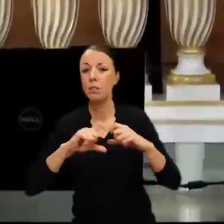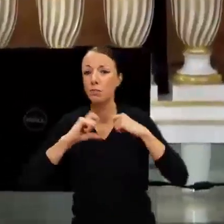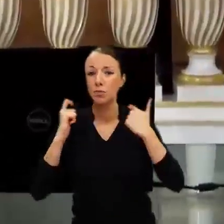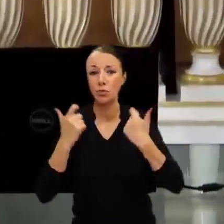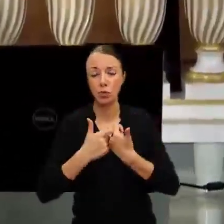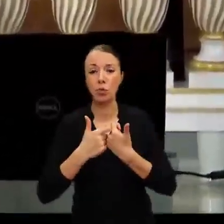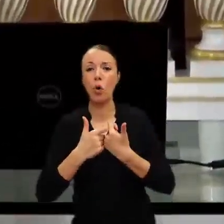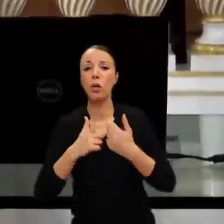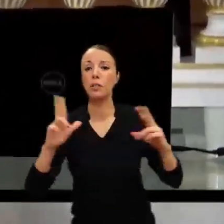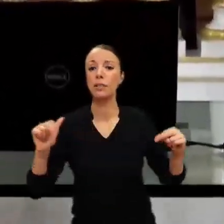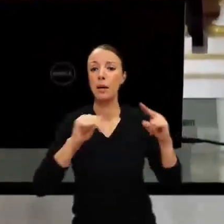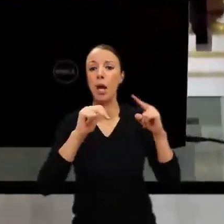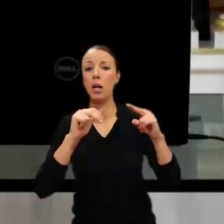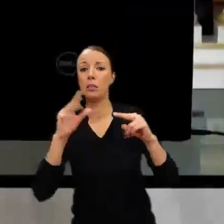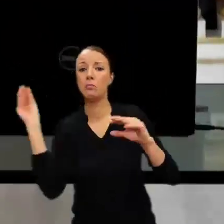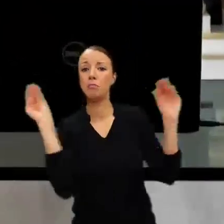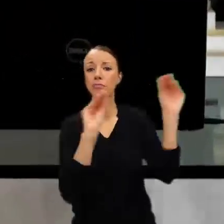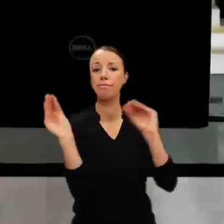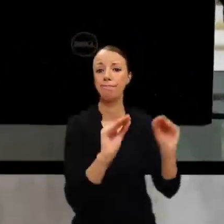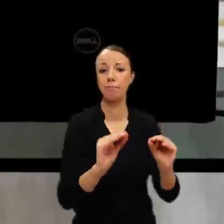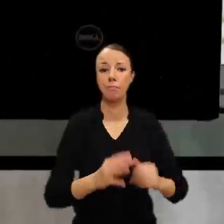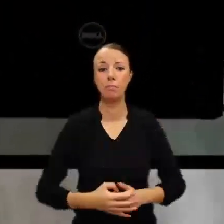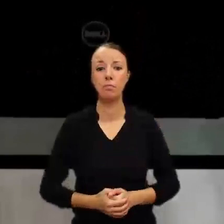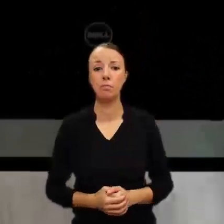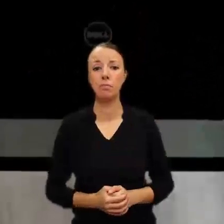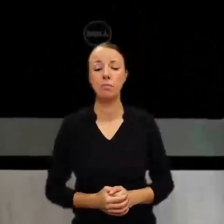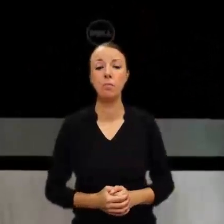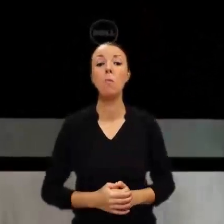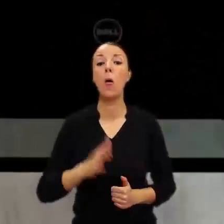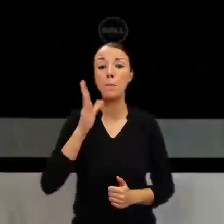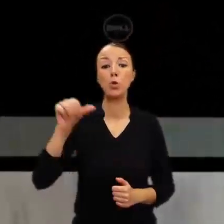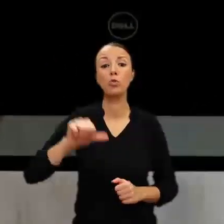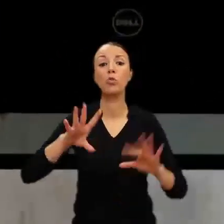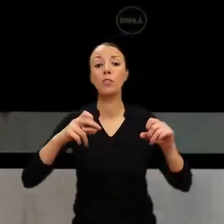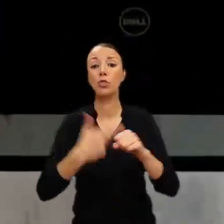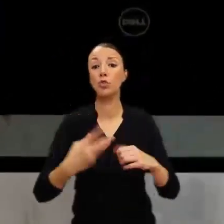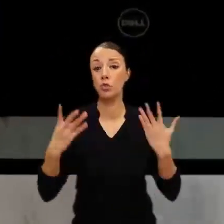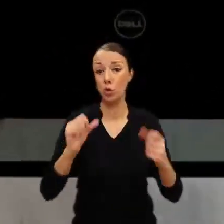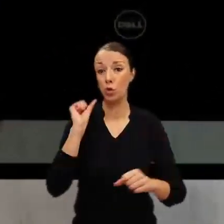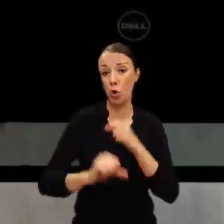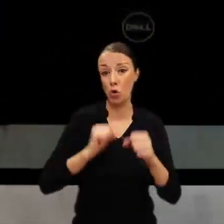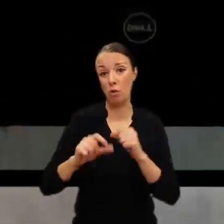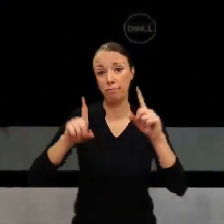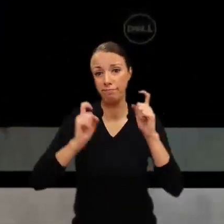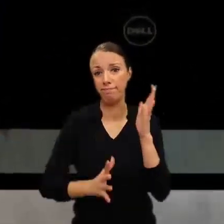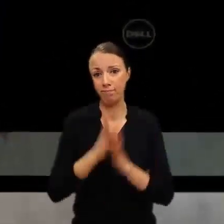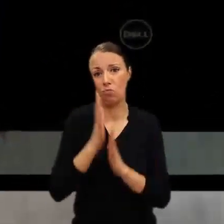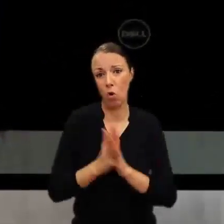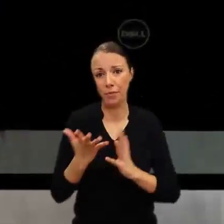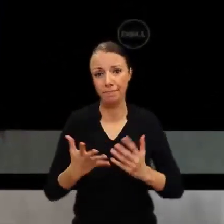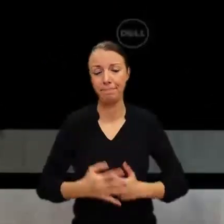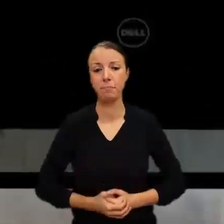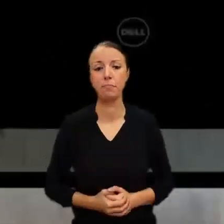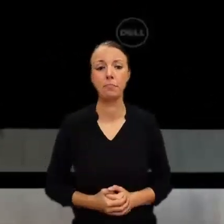W każdym razie uratowało się, zamek został odbudowany w 1930 roku,